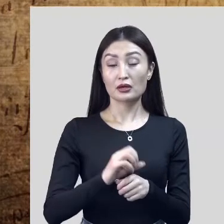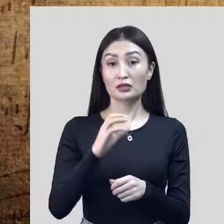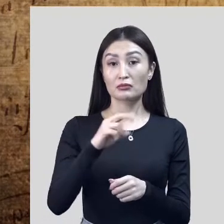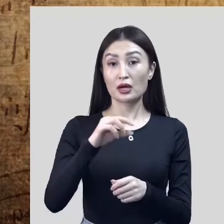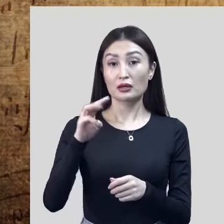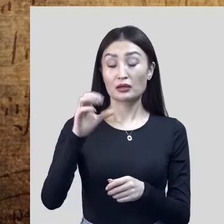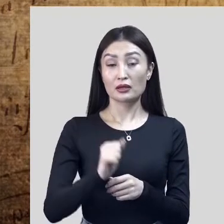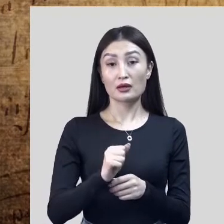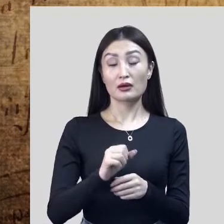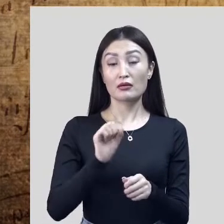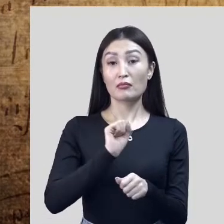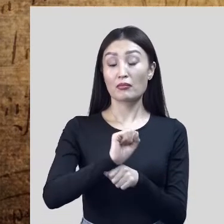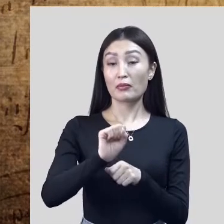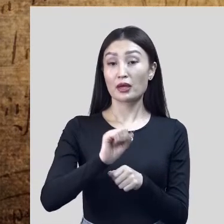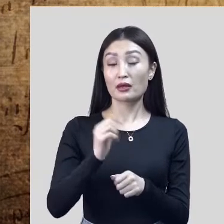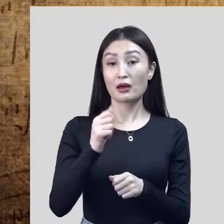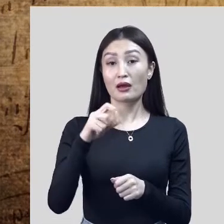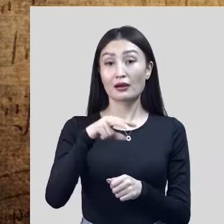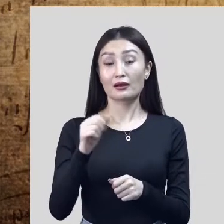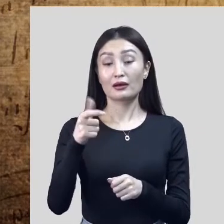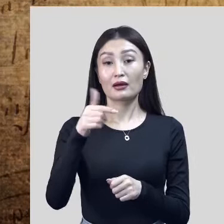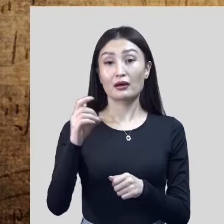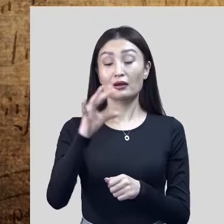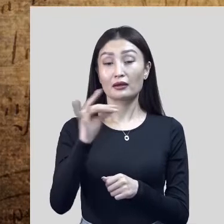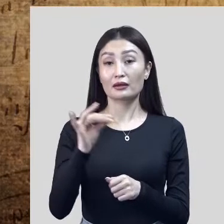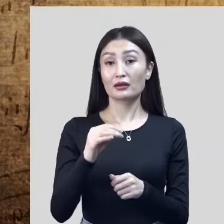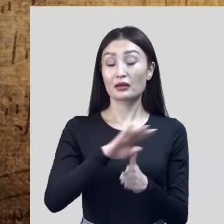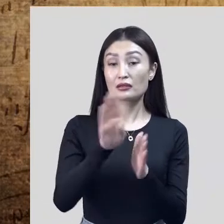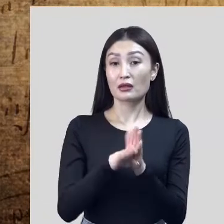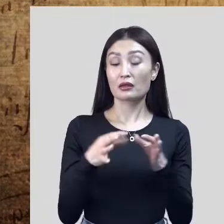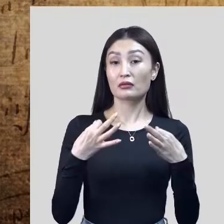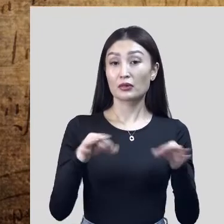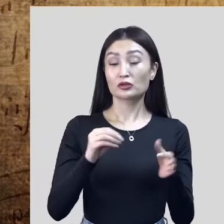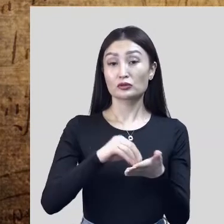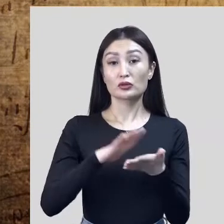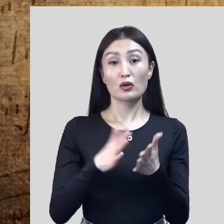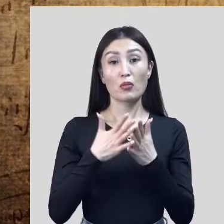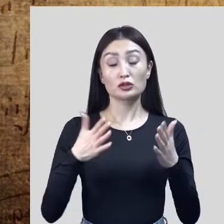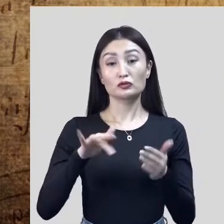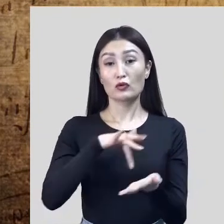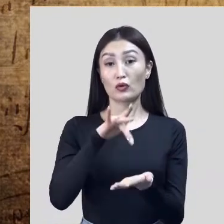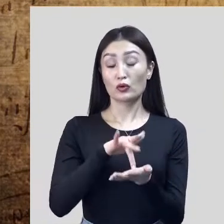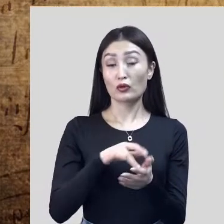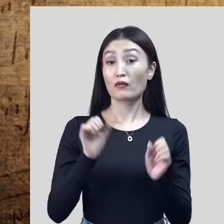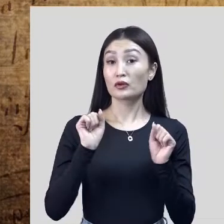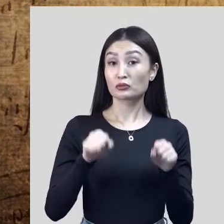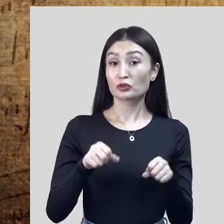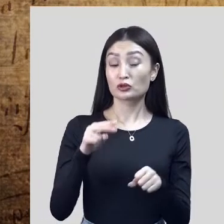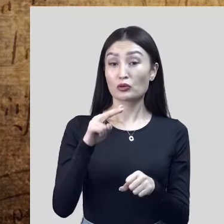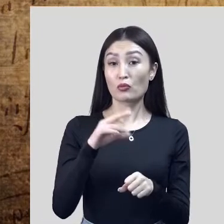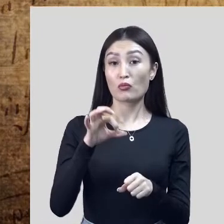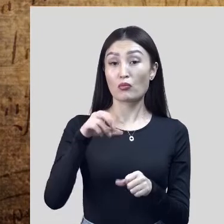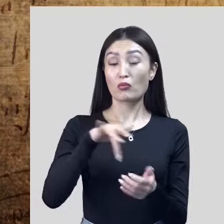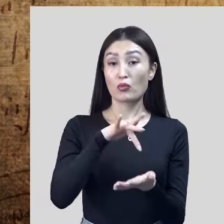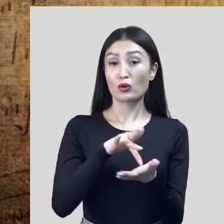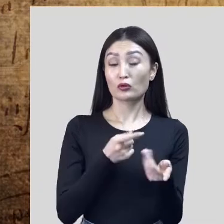Спарта, что означало победу олигархии над демократией, которая установилась к этому времени в большинстве полисов. Возможности полисной